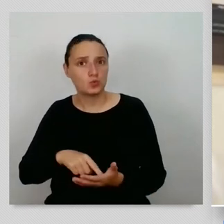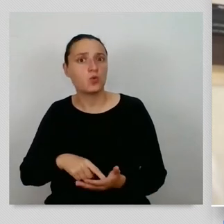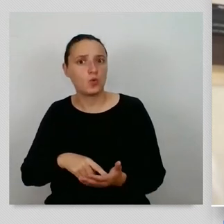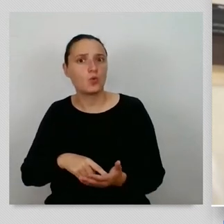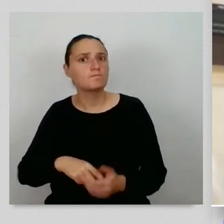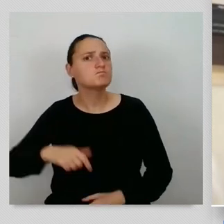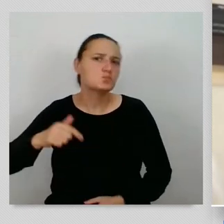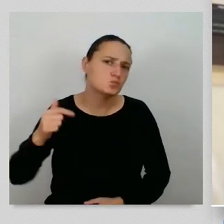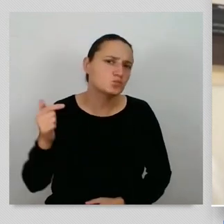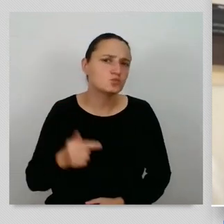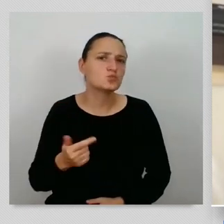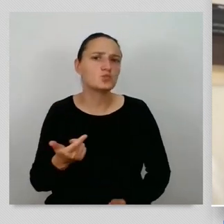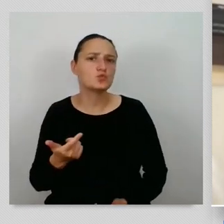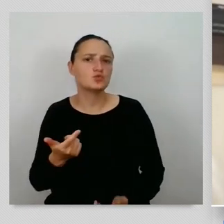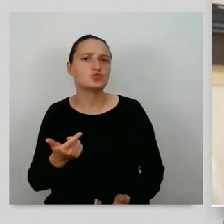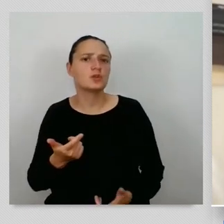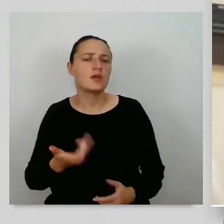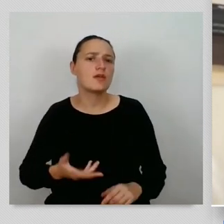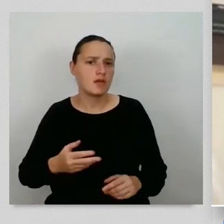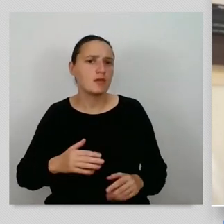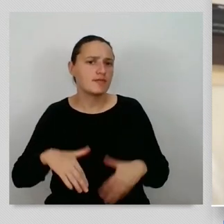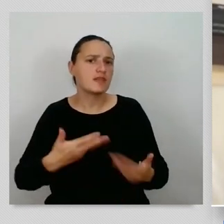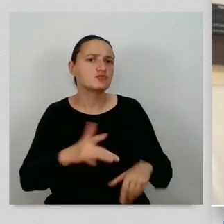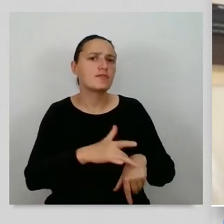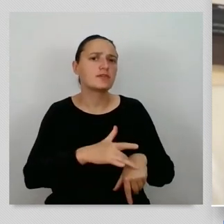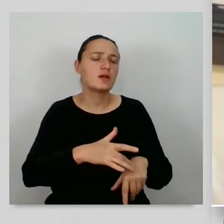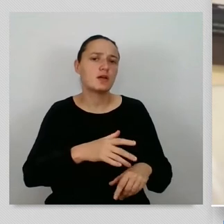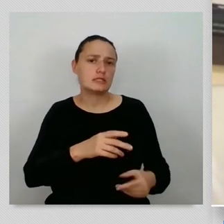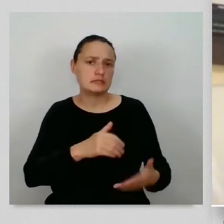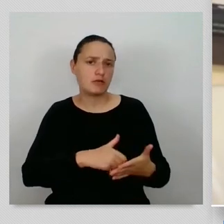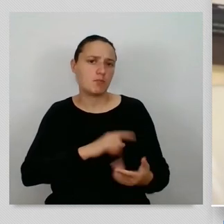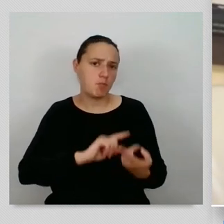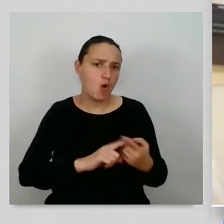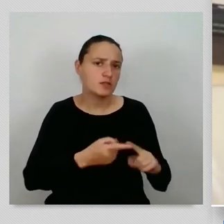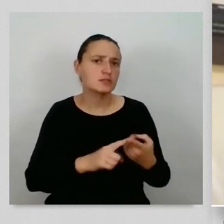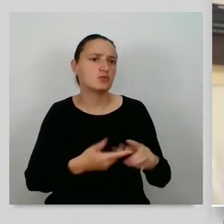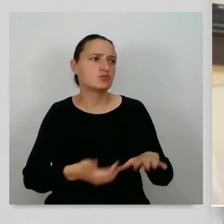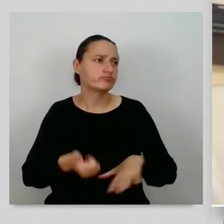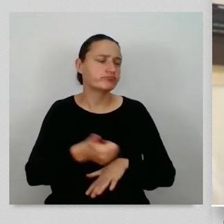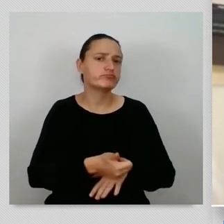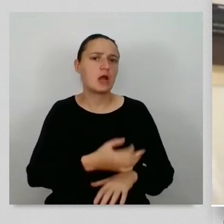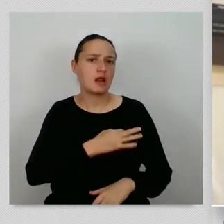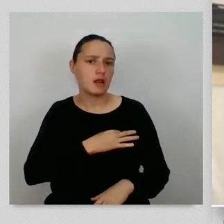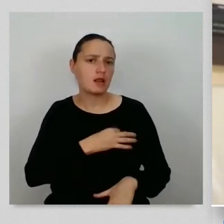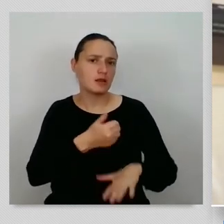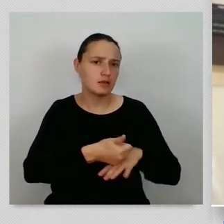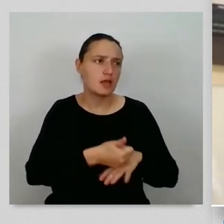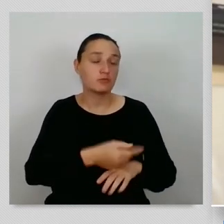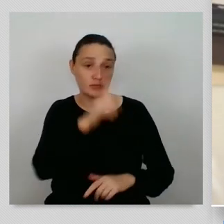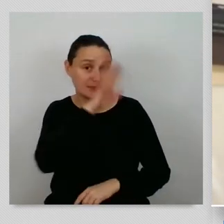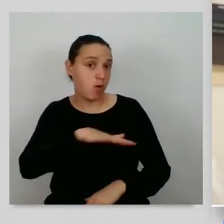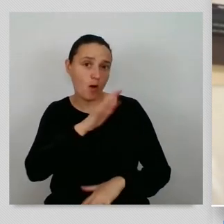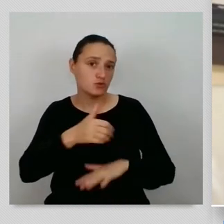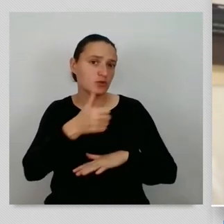musi zdeterminować zachowania polityków, zachowania przywódców, liderów społecznych,